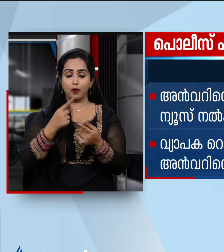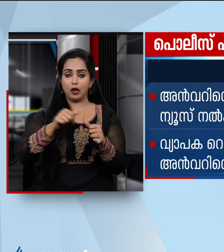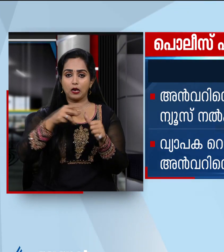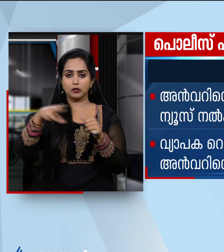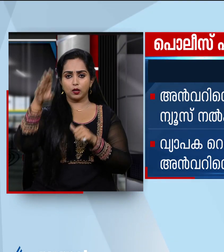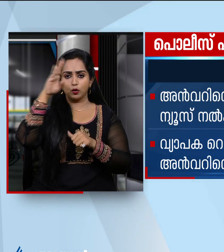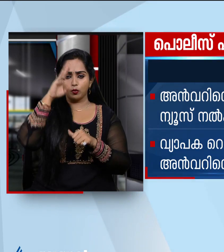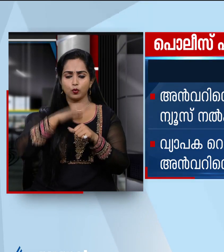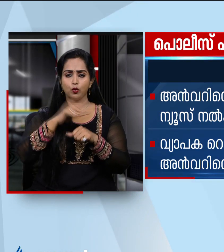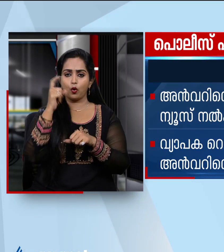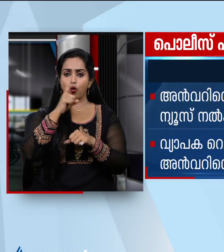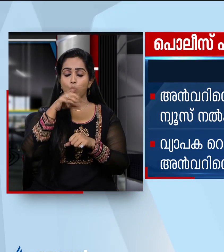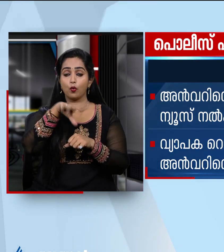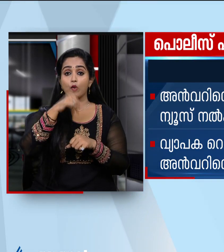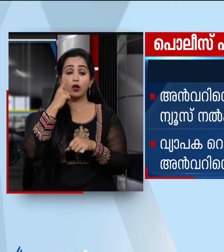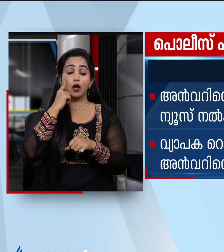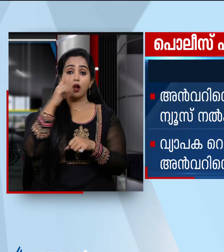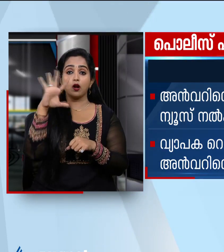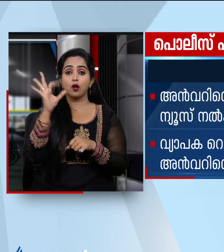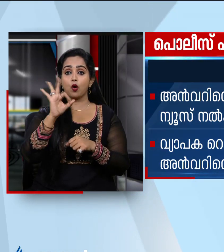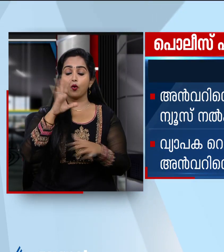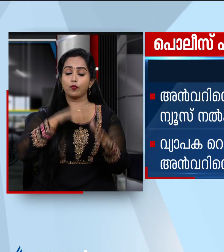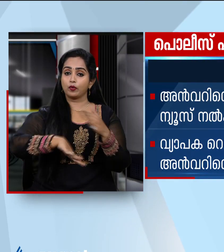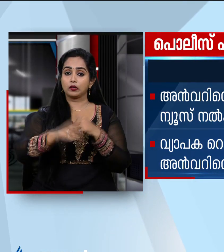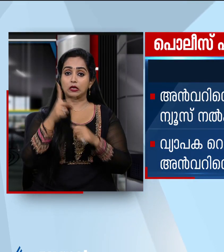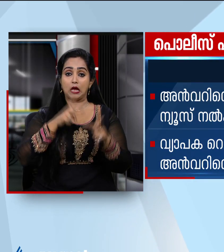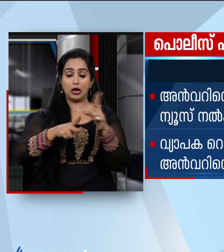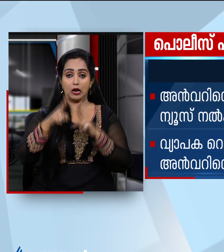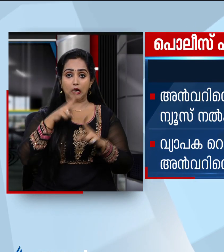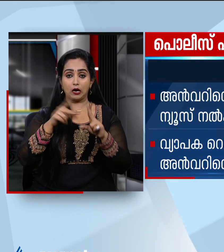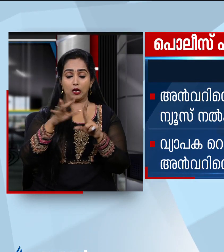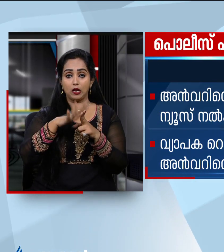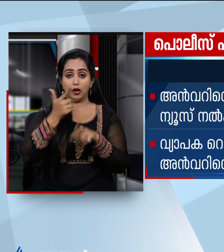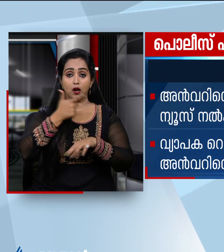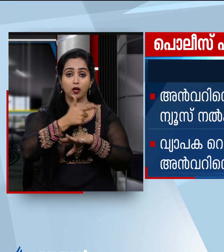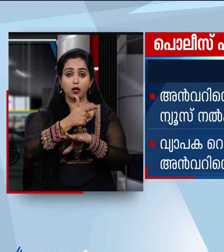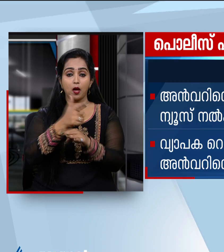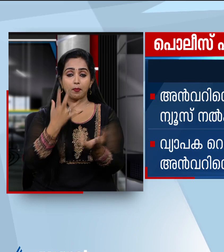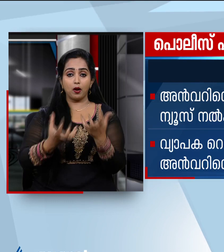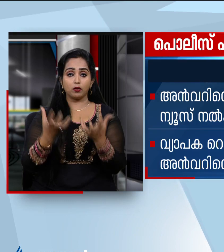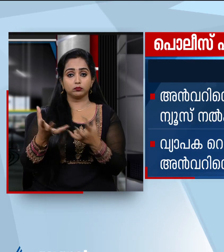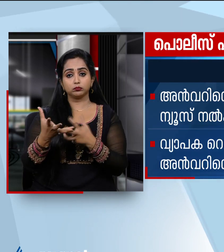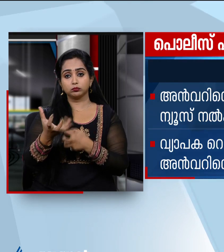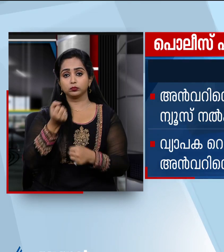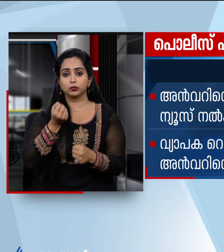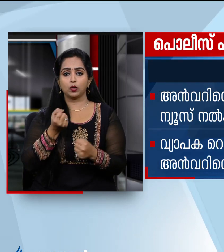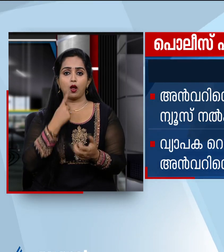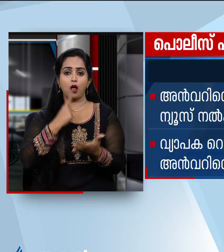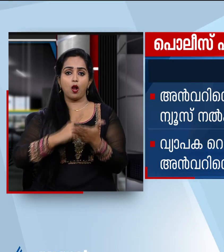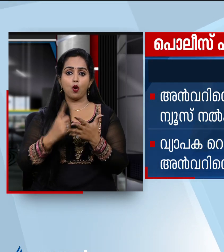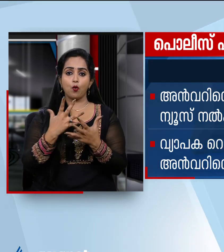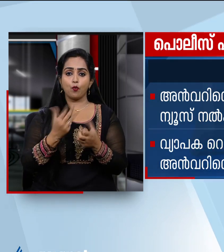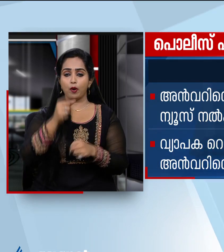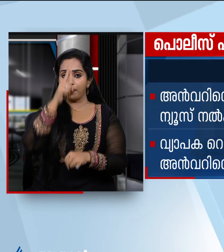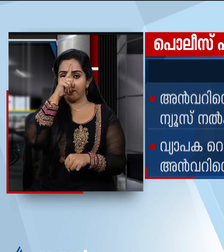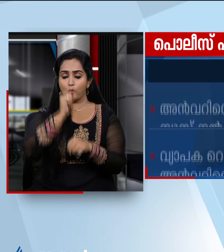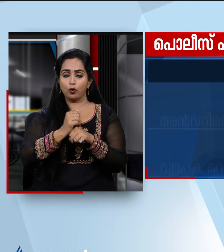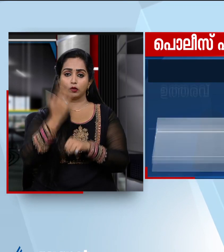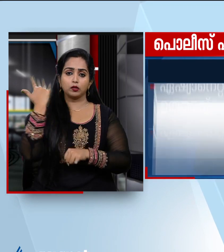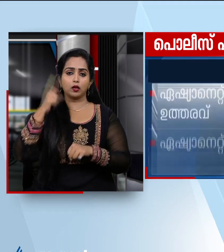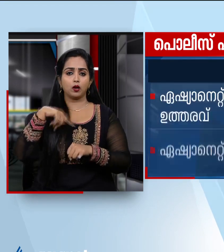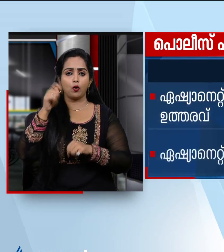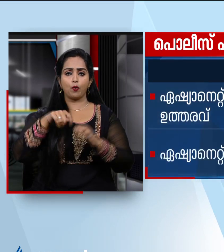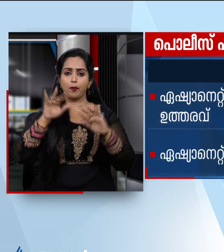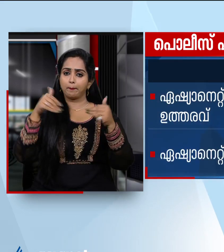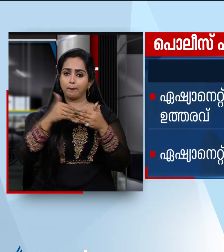ന്യൂസിലെ കോഴിക്കോട് കണ്ണൂർ ഓഫീസുകളിലെ എഡിറ്റ് ക്യാമറ ഉപകരണങ്ങൾ പിടിച്ചെടുക്കാൻ അനുമതി ആവശ്യപ്പെട്ട് പോലീസ് നേരത്തെ കോടതിയെ സമീപിച്ചിരുന്നു.